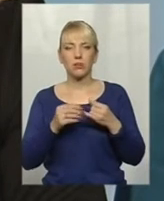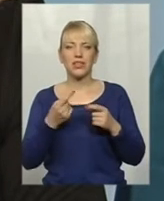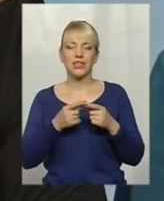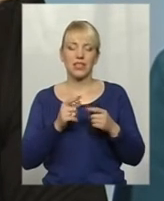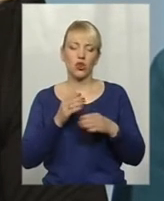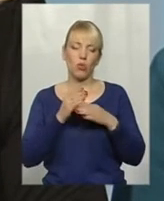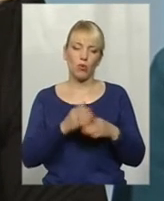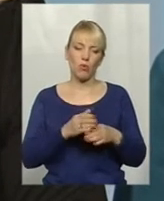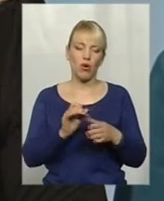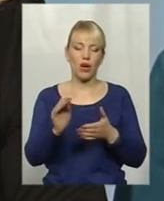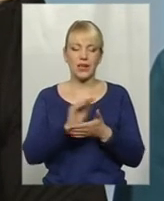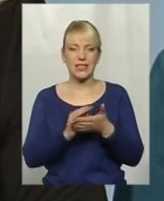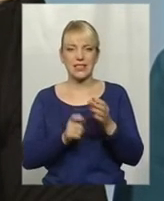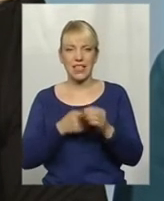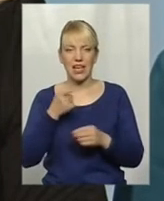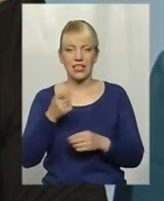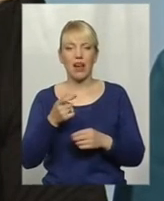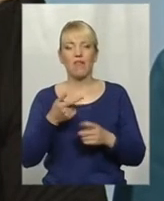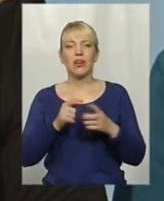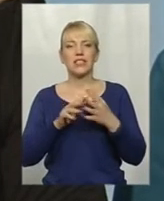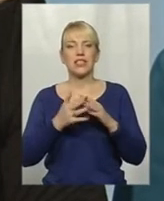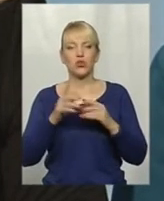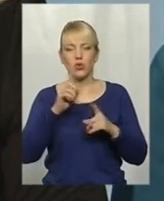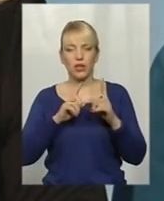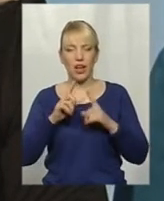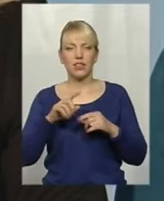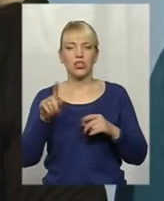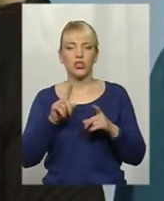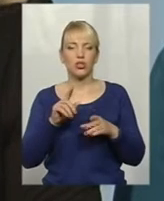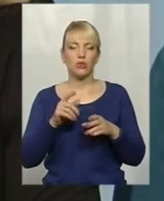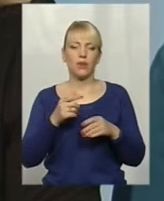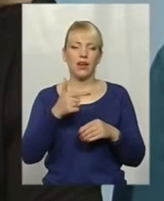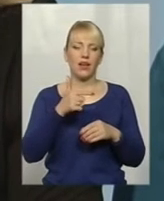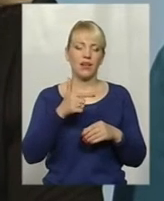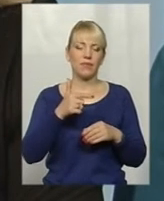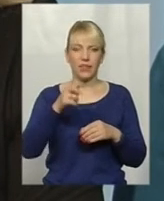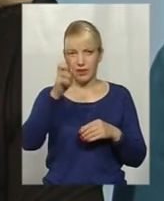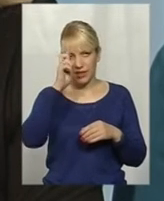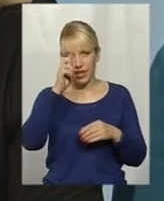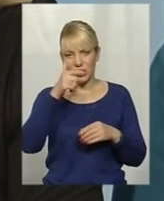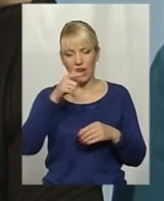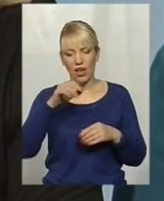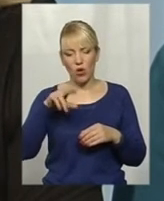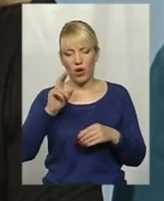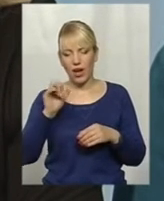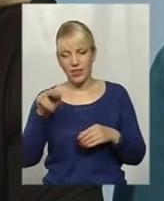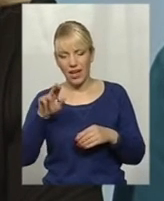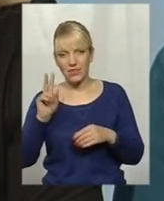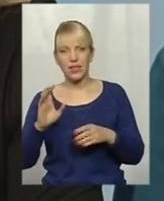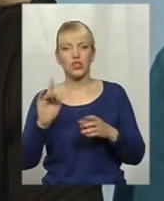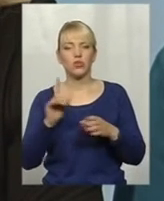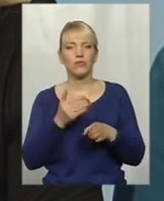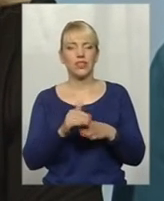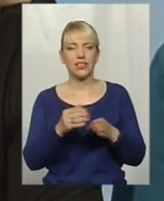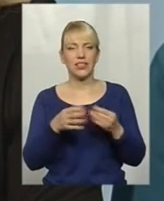до сільської ради, до управління Держгеокадастру про виділення земельних ділянок. Багато людей просять допомоги